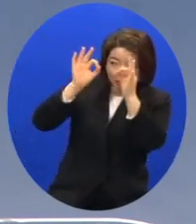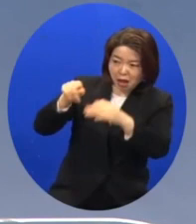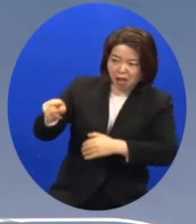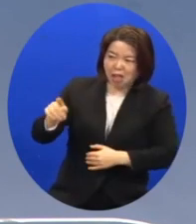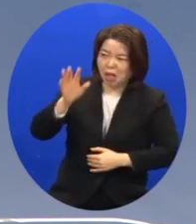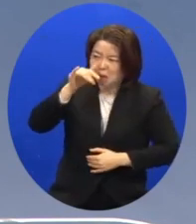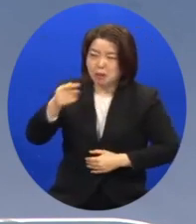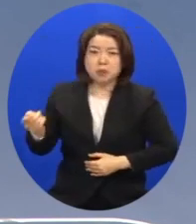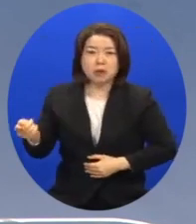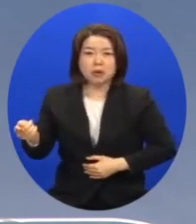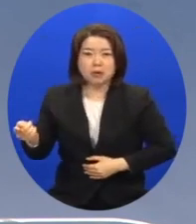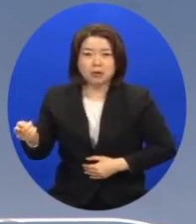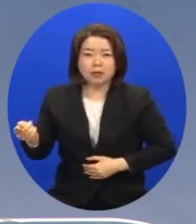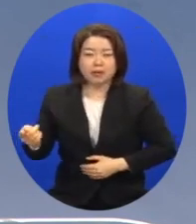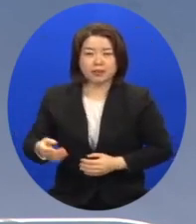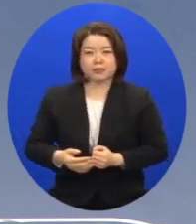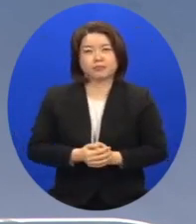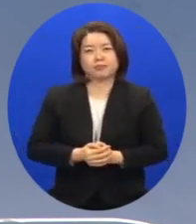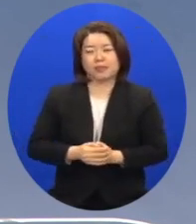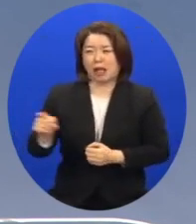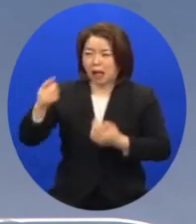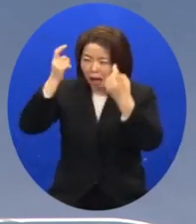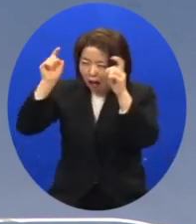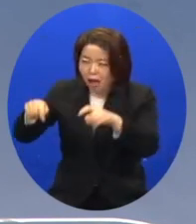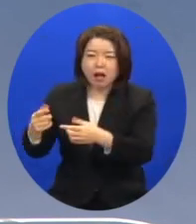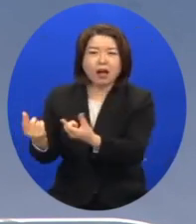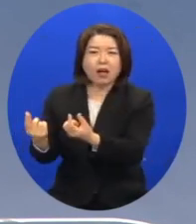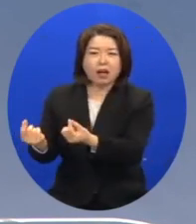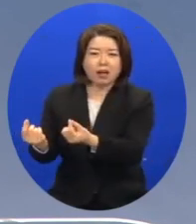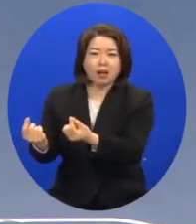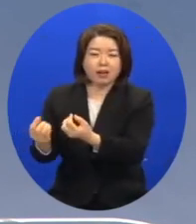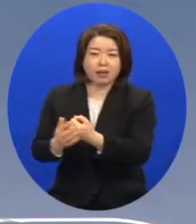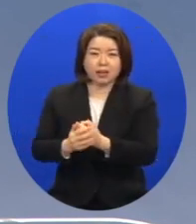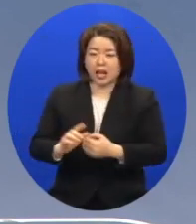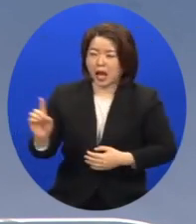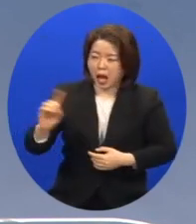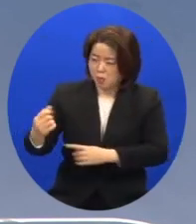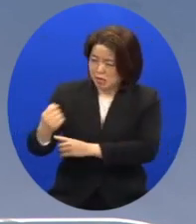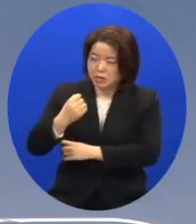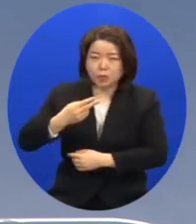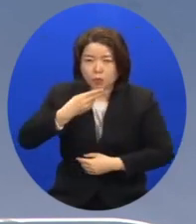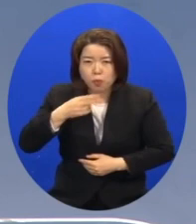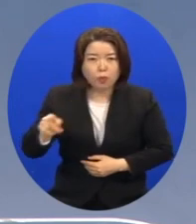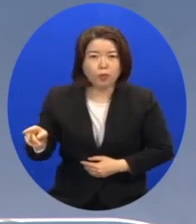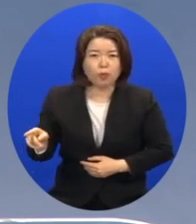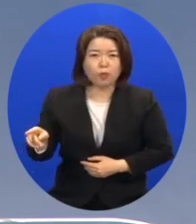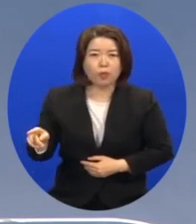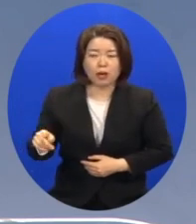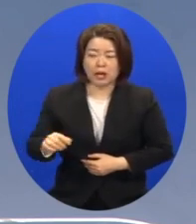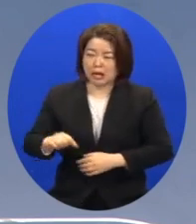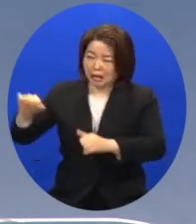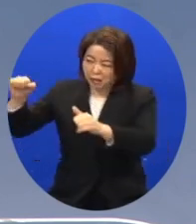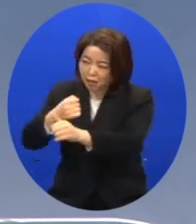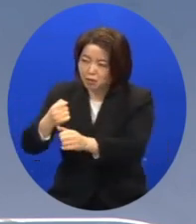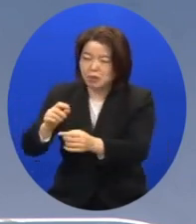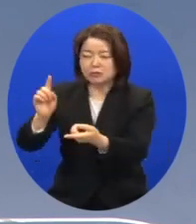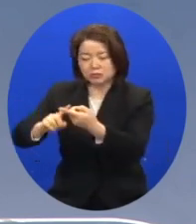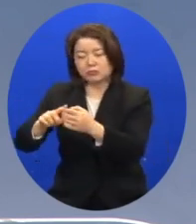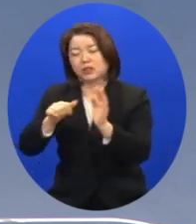바보가 친우 아주 어리석고 아무런 힘도 없고 때리면 그냥 맞기만